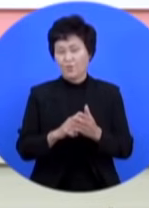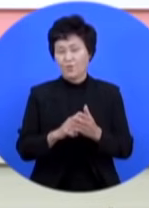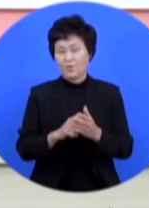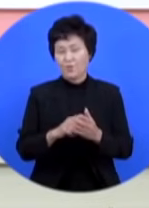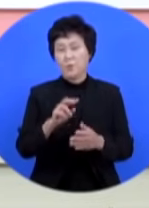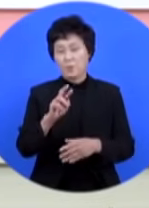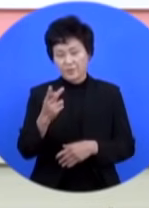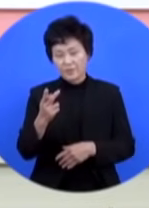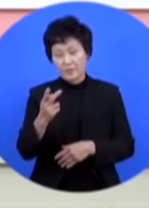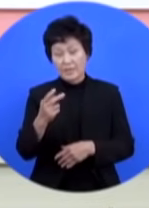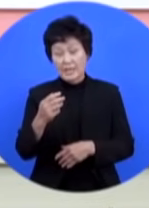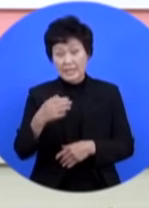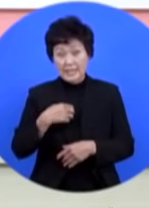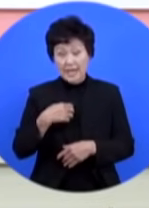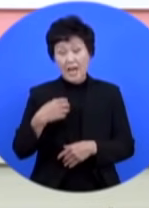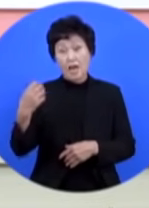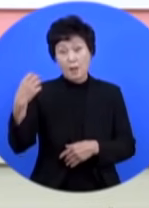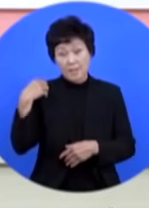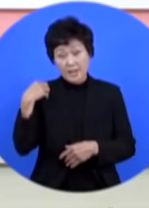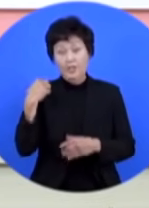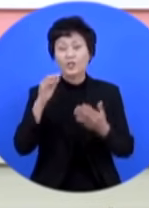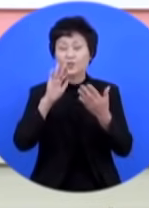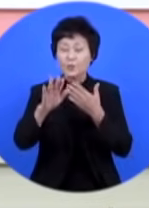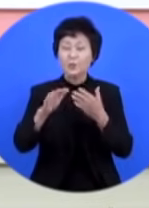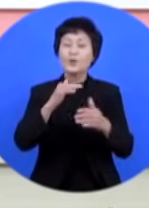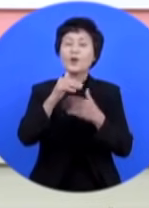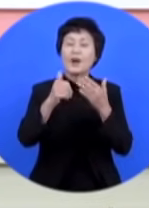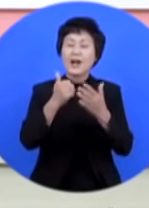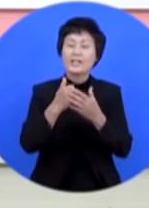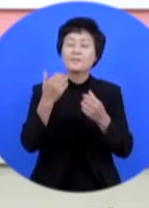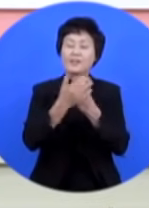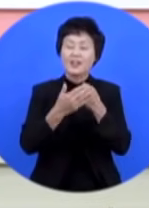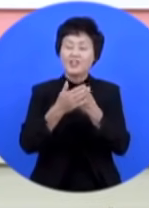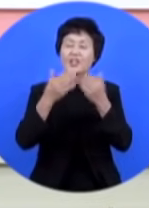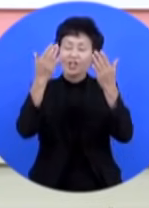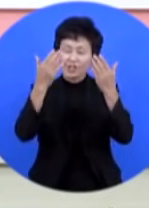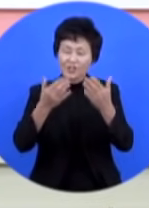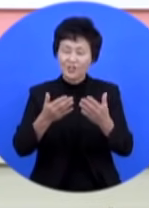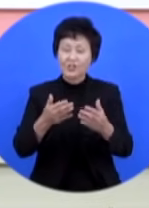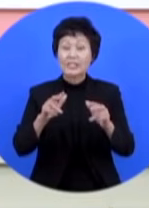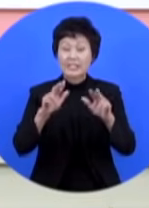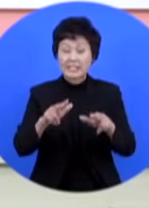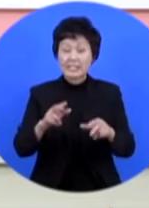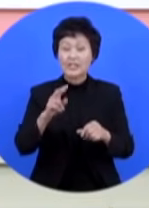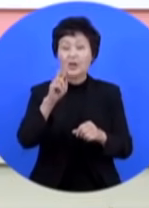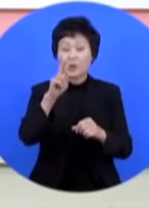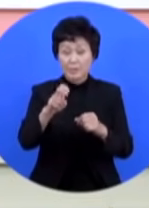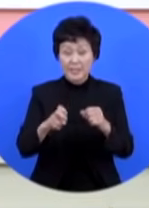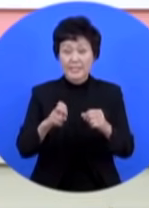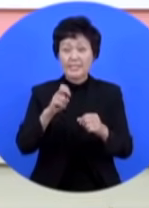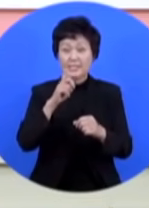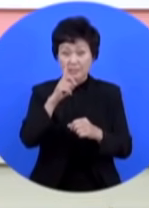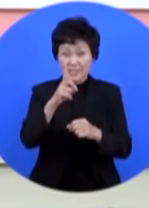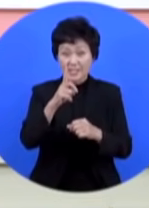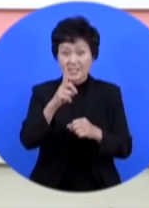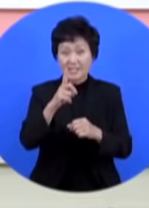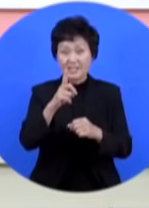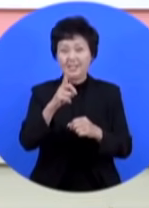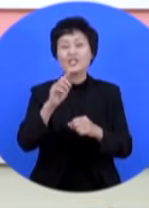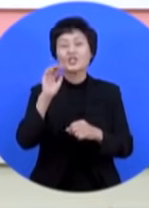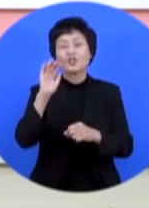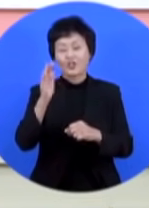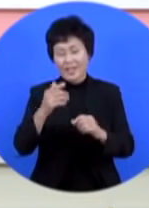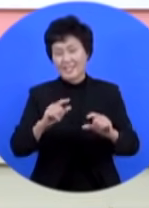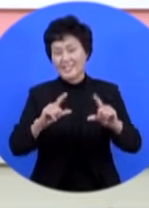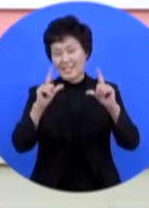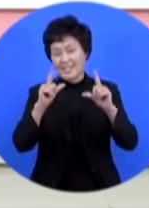제가 부임한 이후에 하나님께서 은혜 베푸셔서 지금 21년째 서부 영남 지역에 가장 평안한 교회가 되었는데